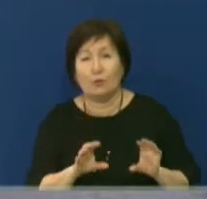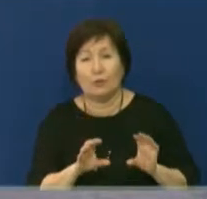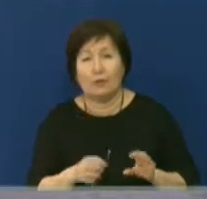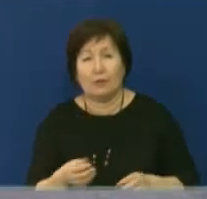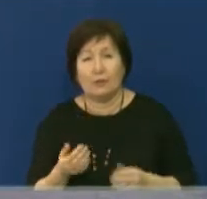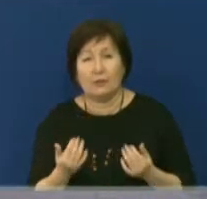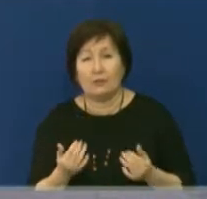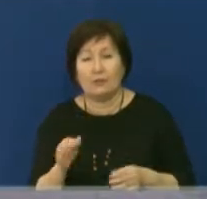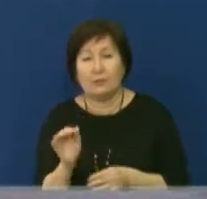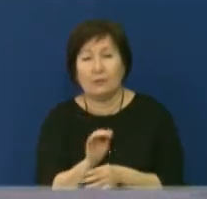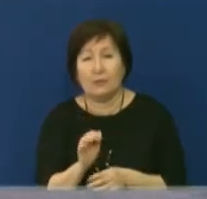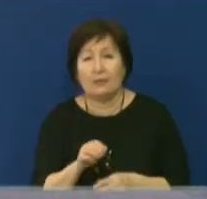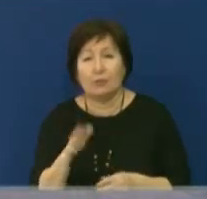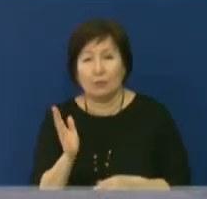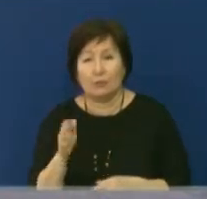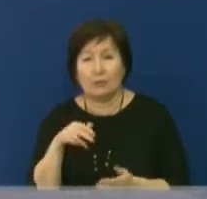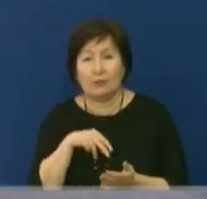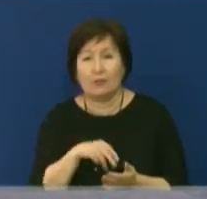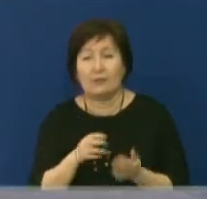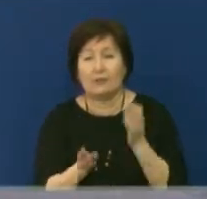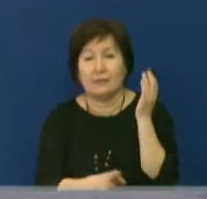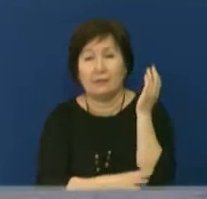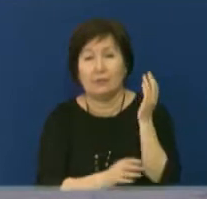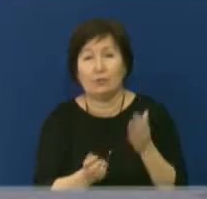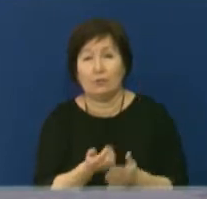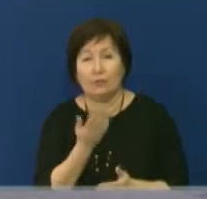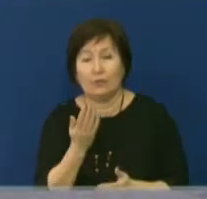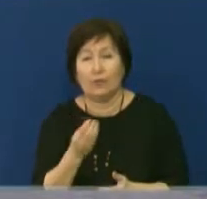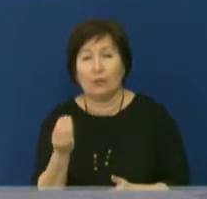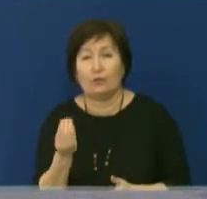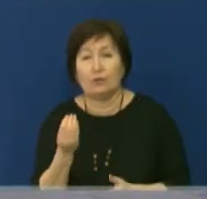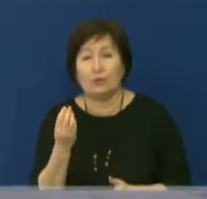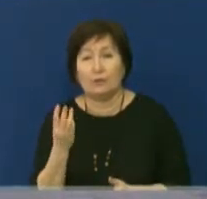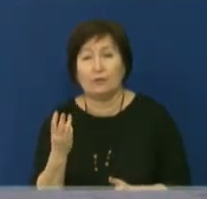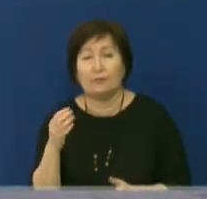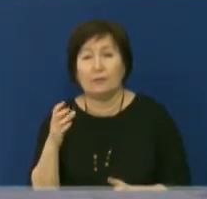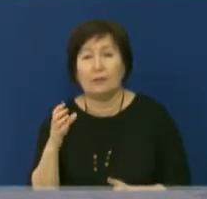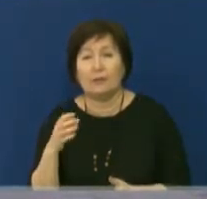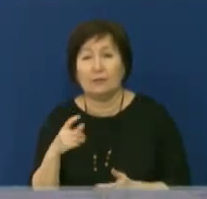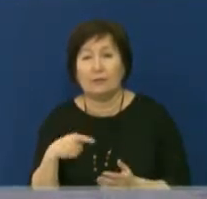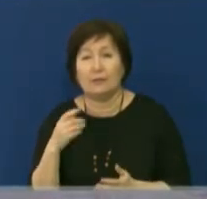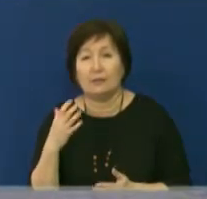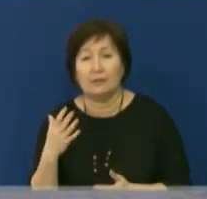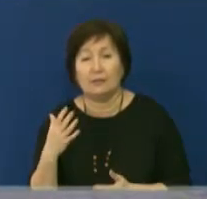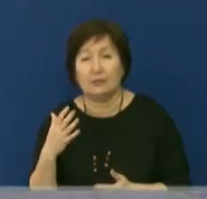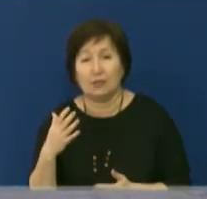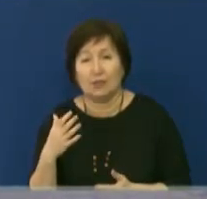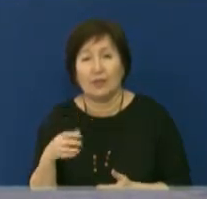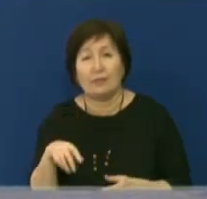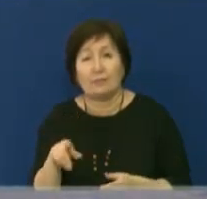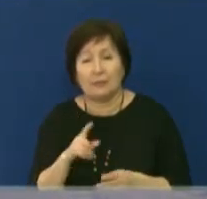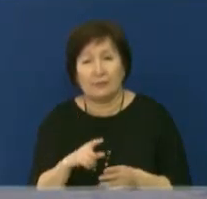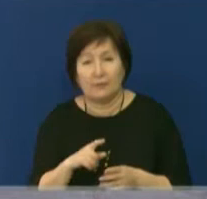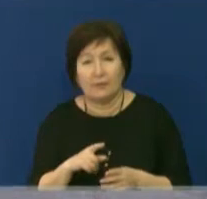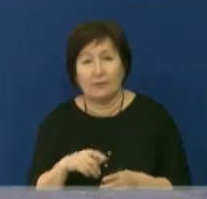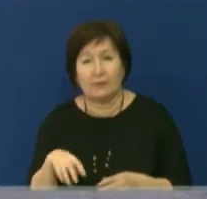деревьев. Вместе с тем, местными исполнительными органами будет высажено еще 3500 деревьев в течение этих трех недель. Сегодня мы посадим